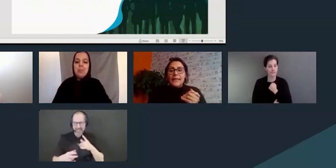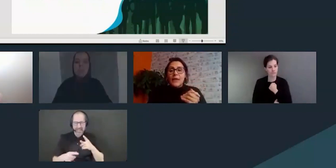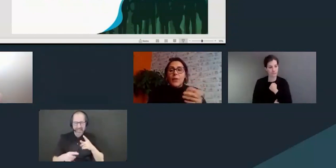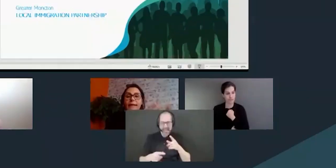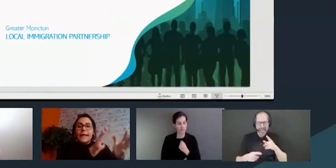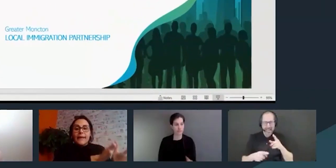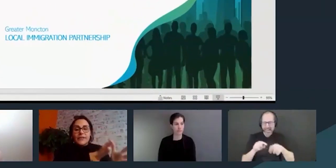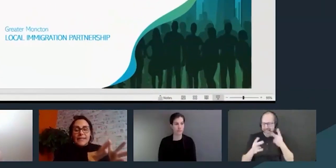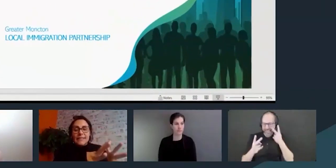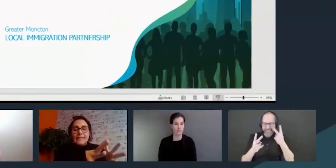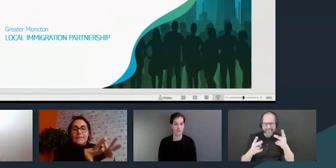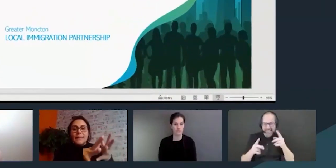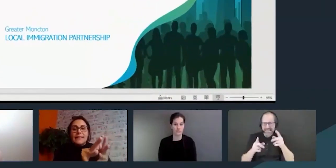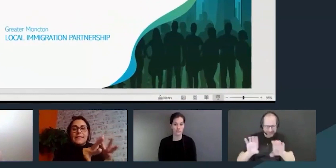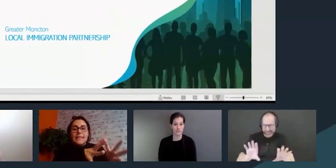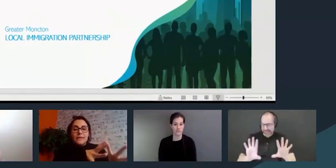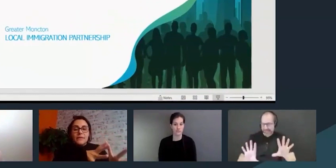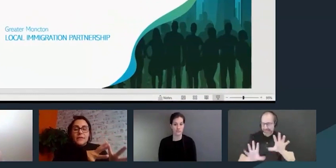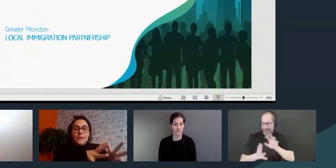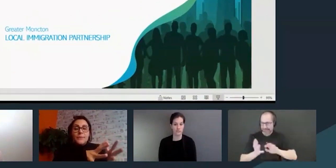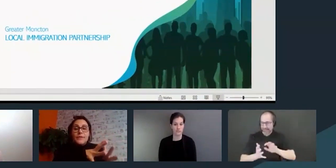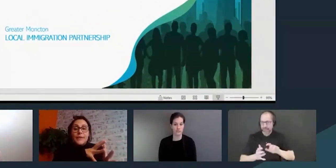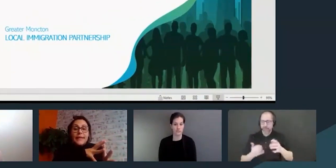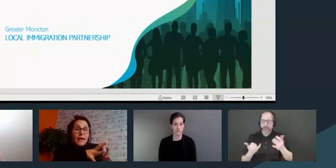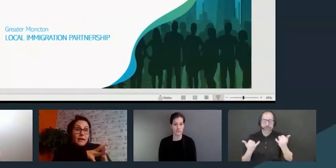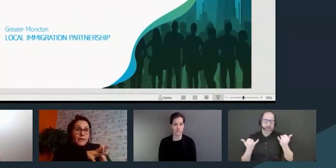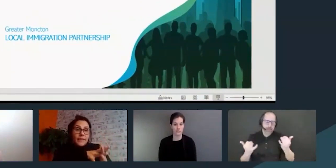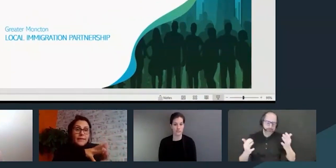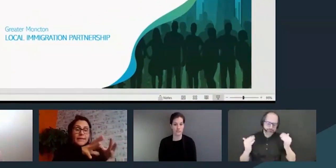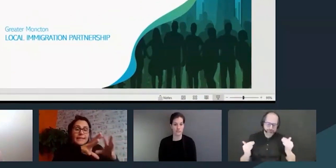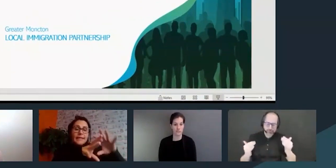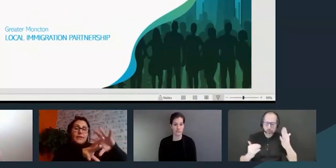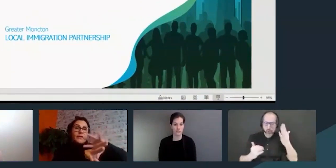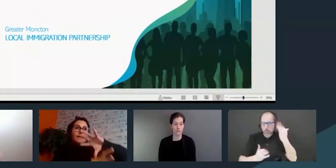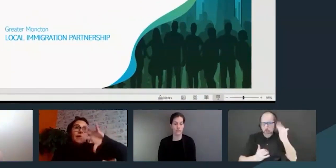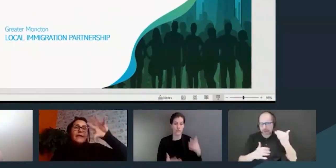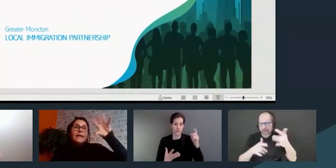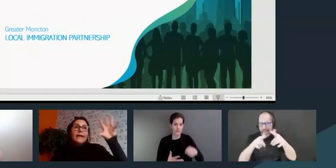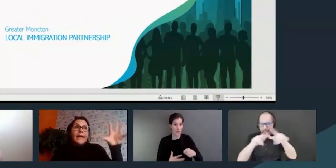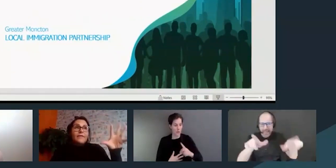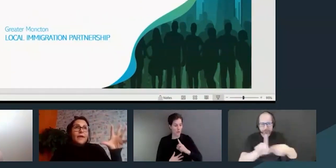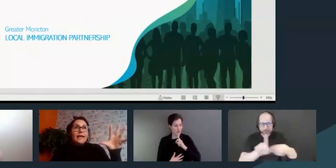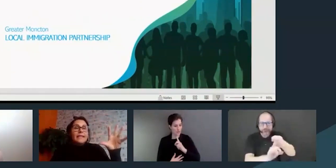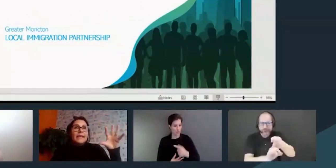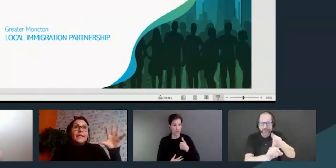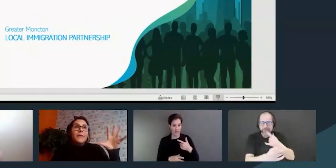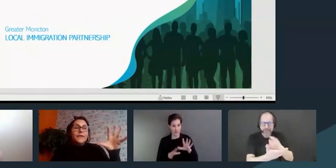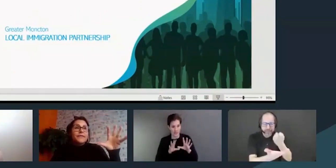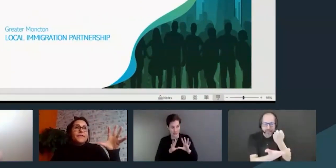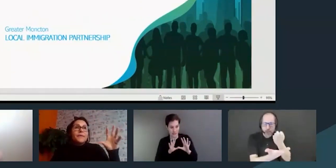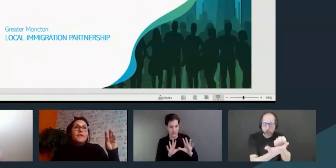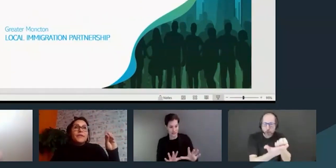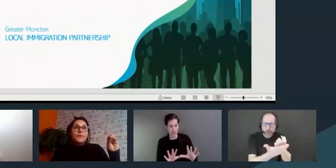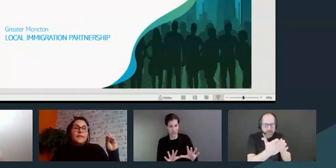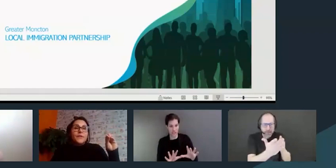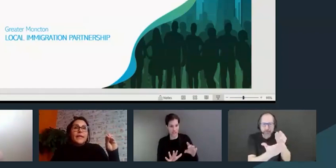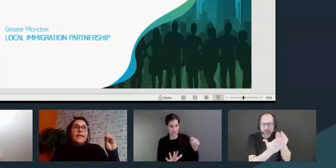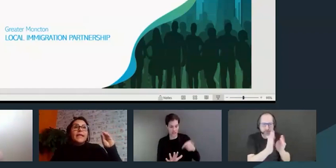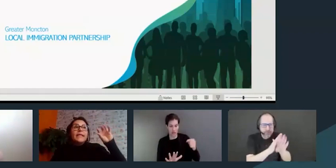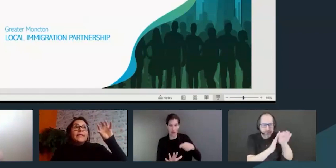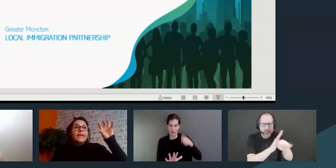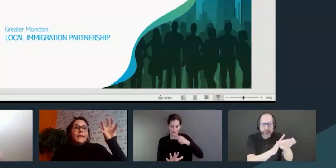maintenant, il est question de parler de l'accès aux langues. C'est quoi leur impact sur l'économie? Même si je vous ai donné un aperçu sur la province